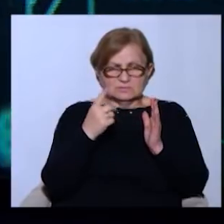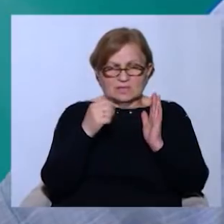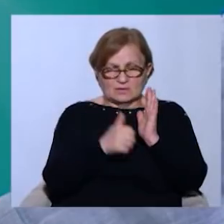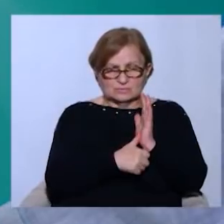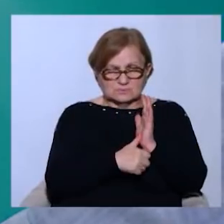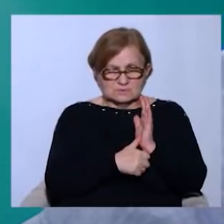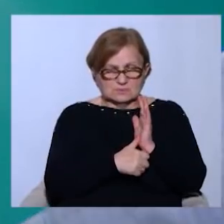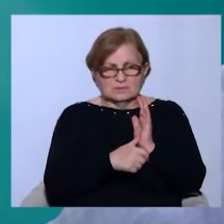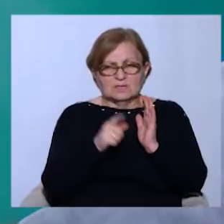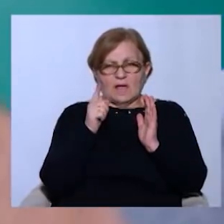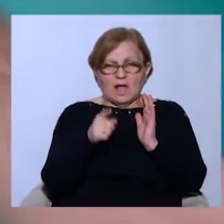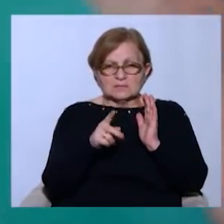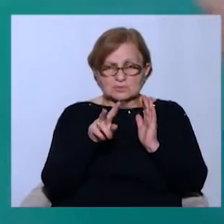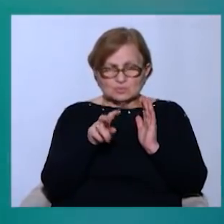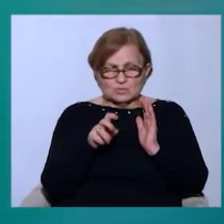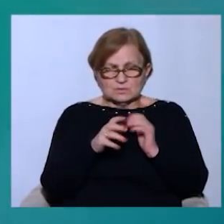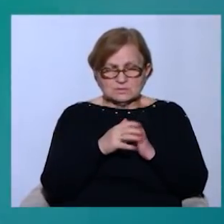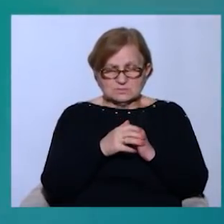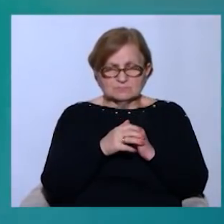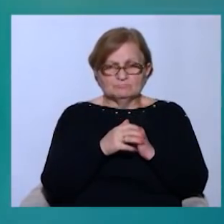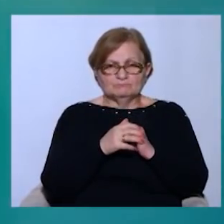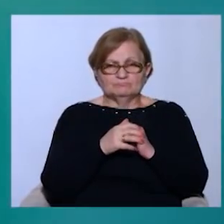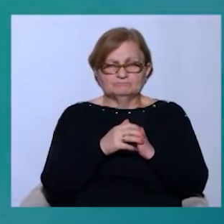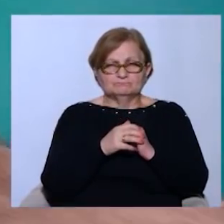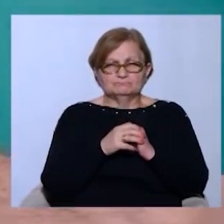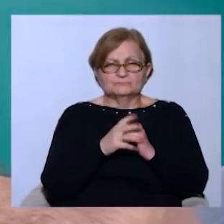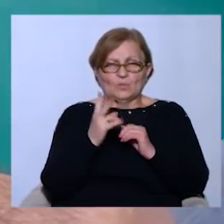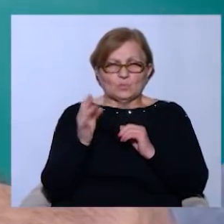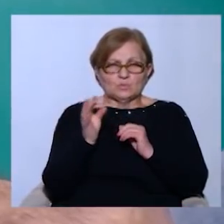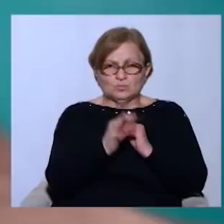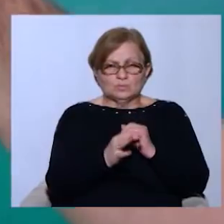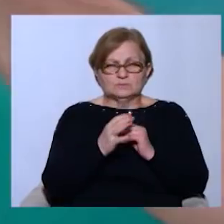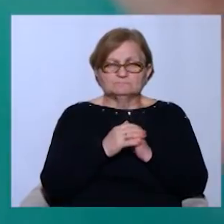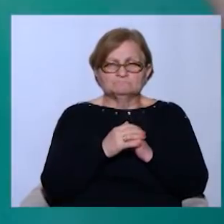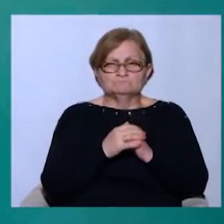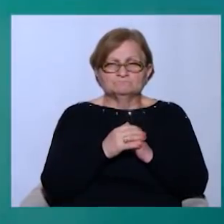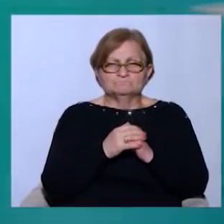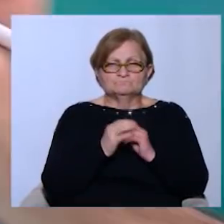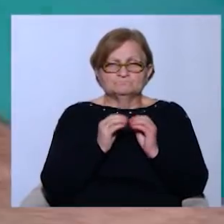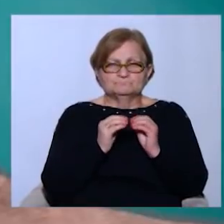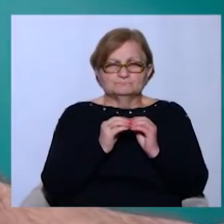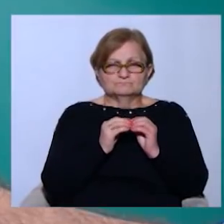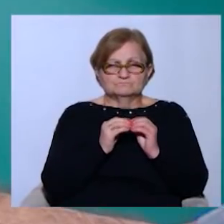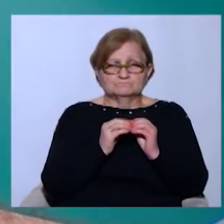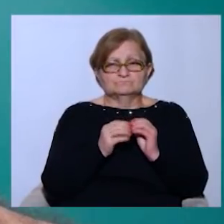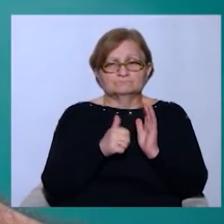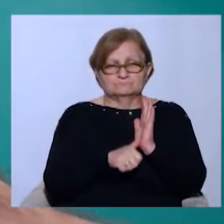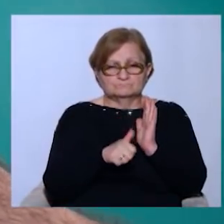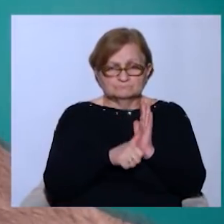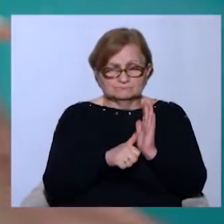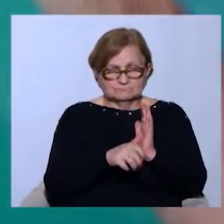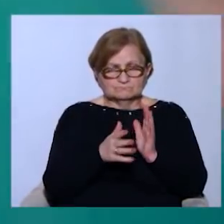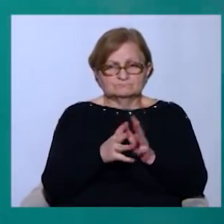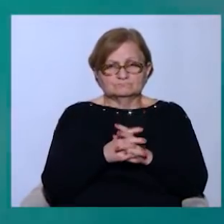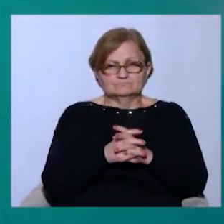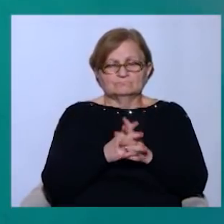არის 1200, 2 + 6 და 2 0 მიუწერე. 10 შემიძლია გავამრავლო 6-ზე, ეს არის